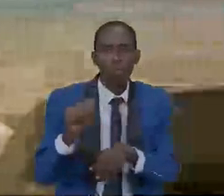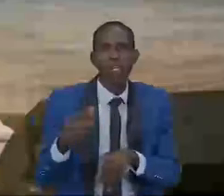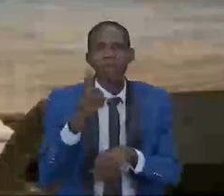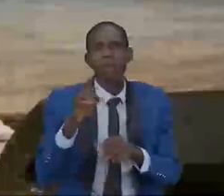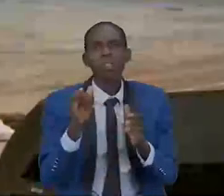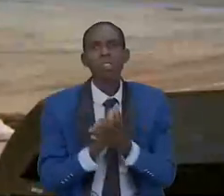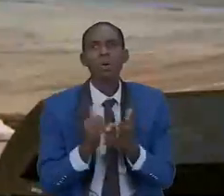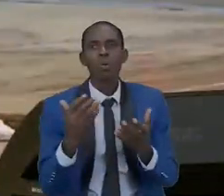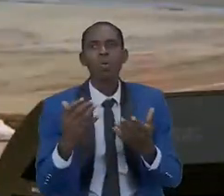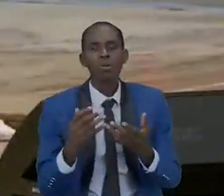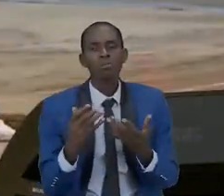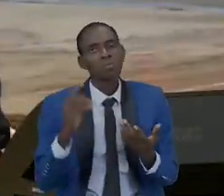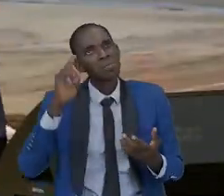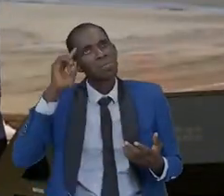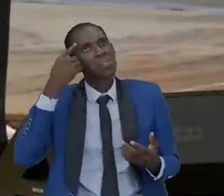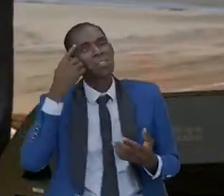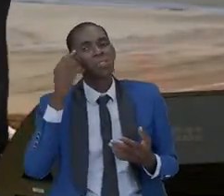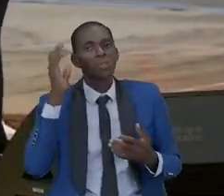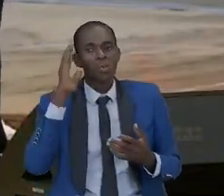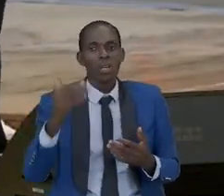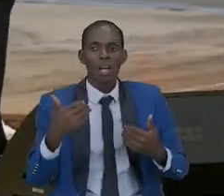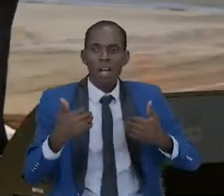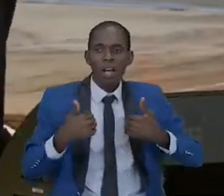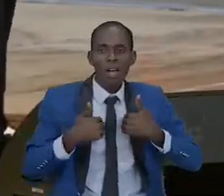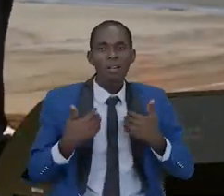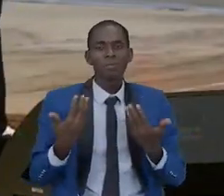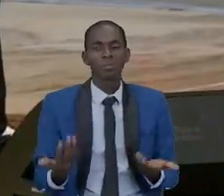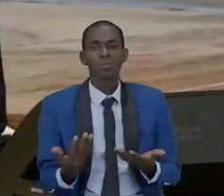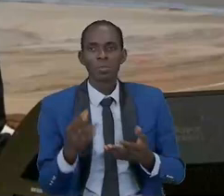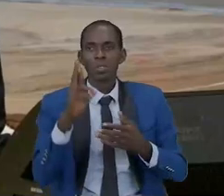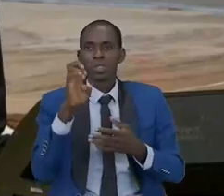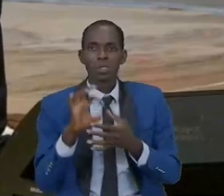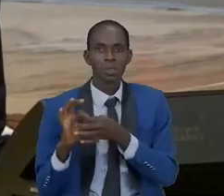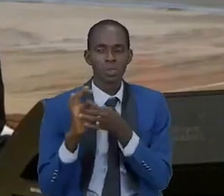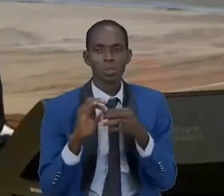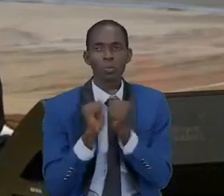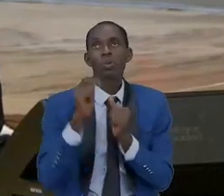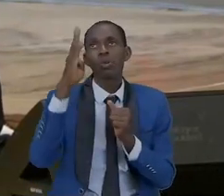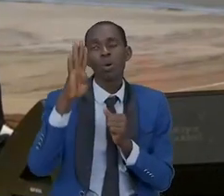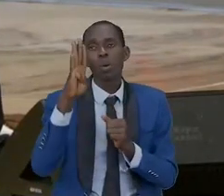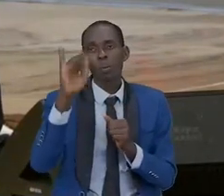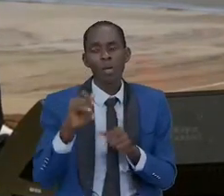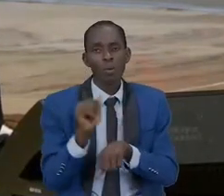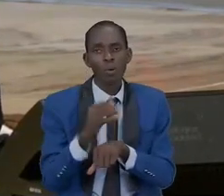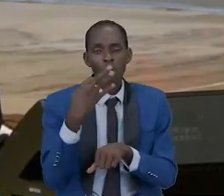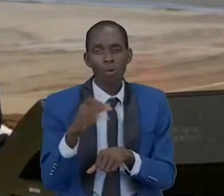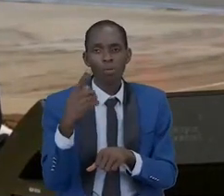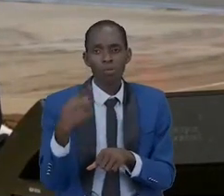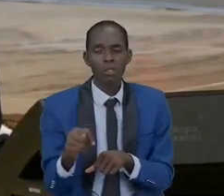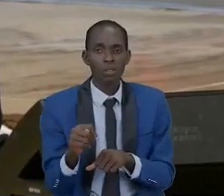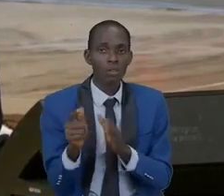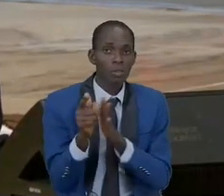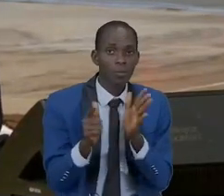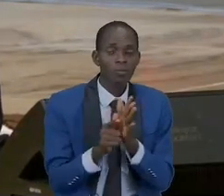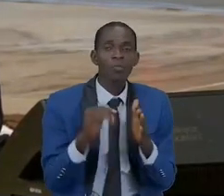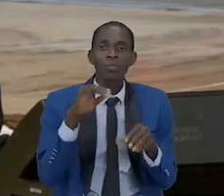et c'est ou bien pense que il peut avoir la réconcilie avec Dieu par les oeuvres de la loi il est dans un fiel